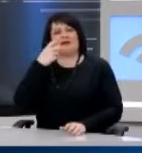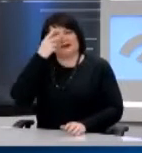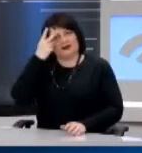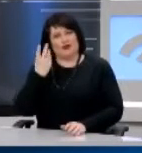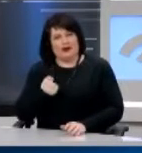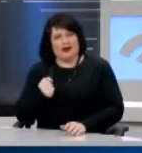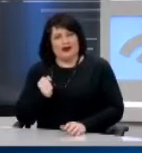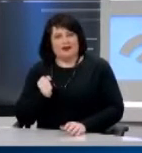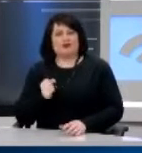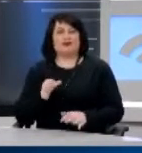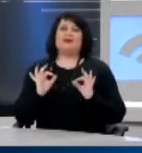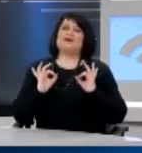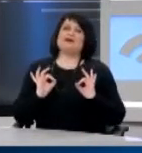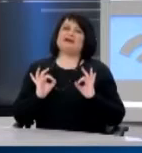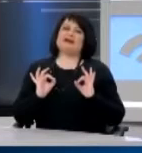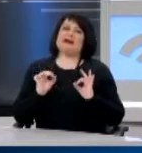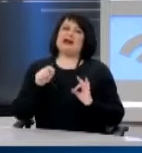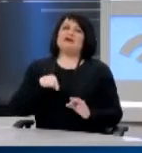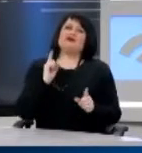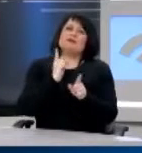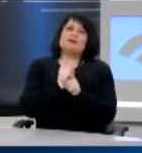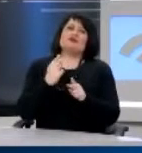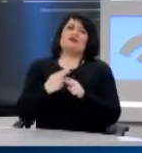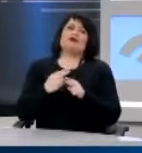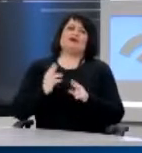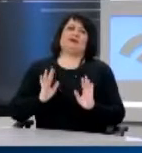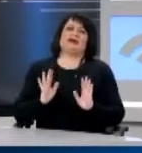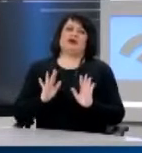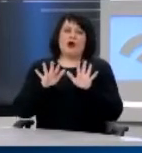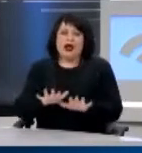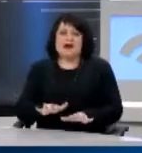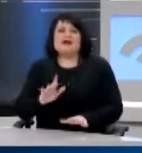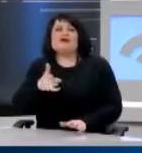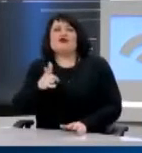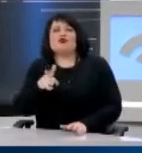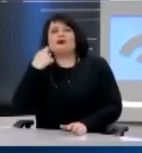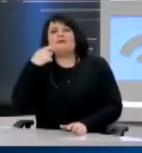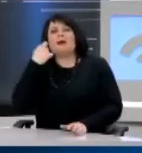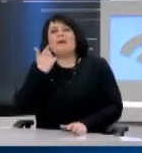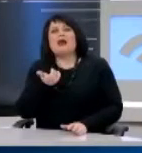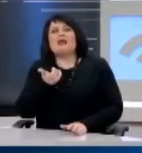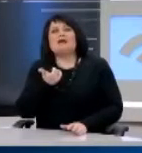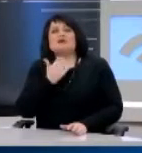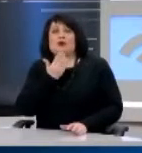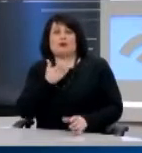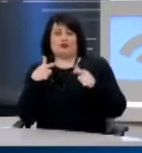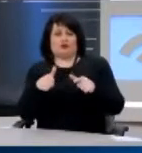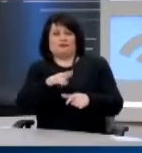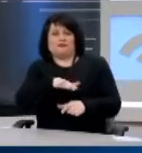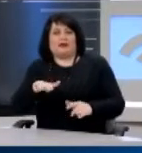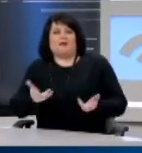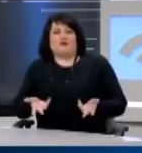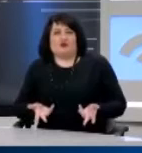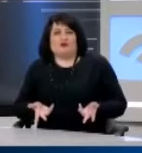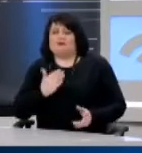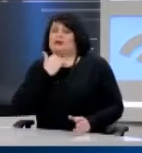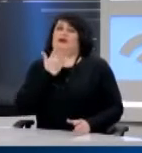αυτό είναι ιδιαίτερα σημαντικό, άνεργες και φτωχές μητέρες, αυτοί που δεν έχουν δηλαδή τη